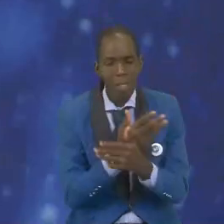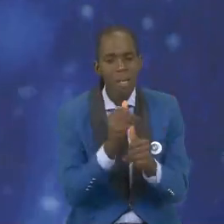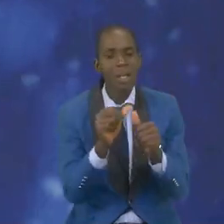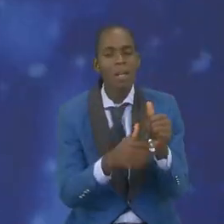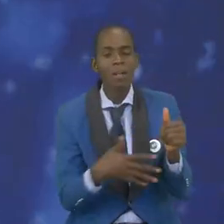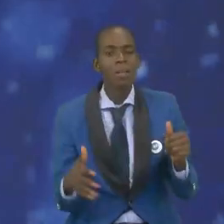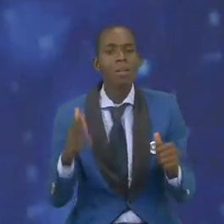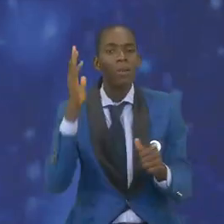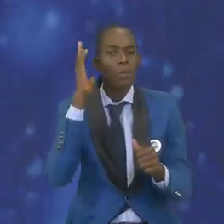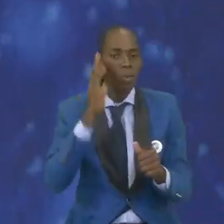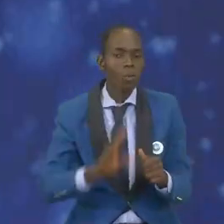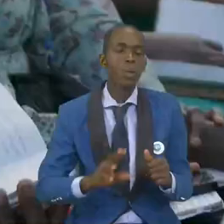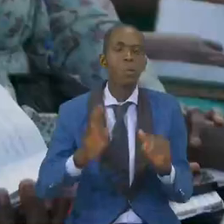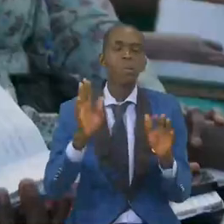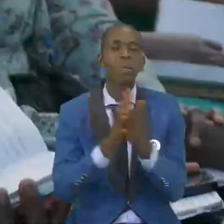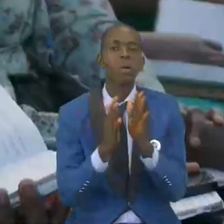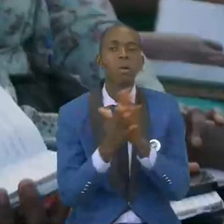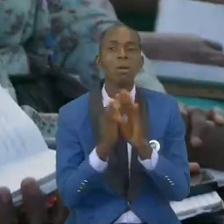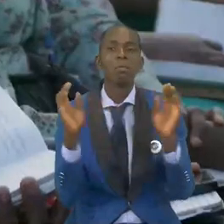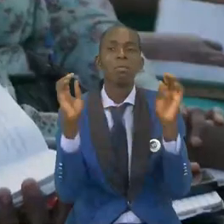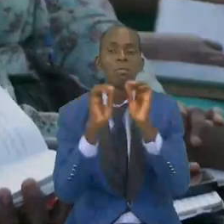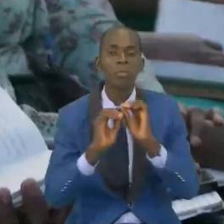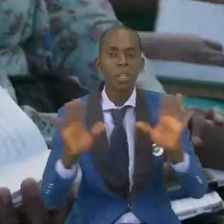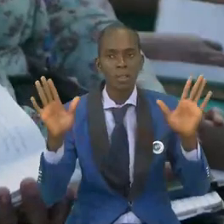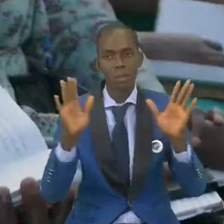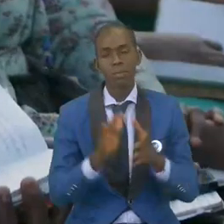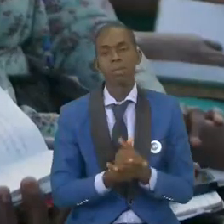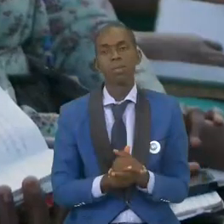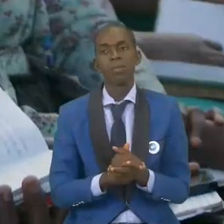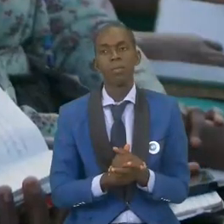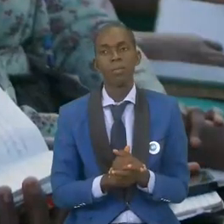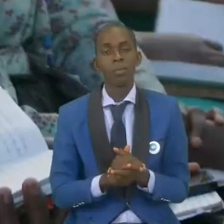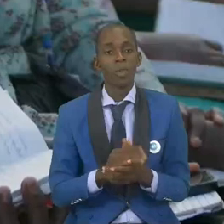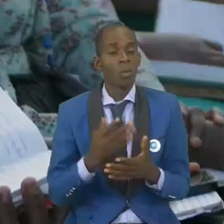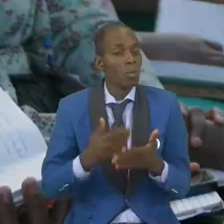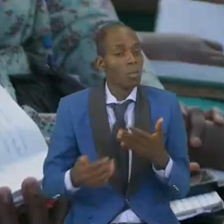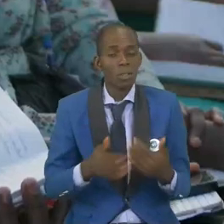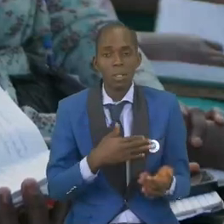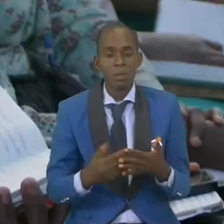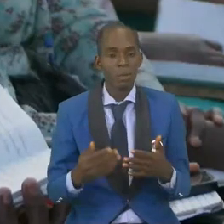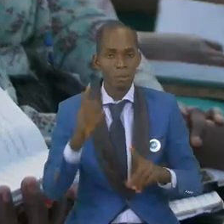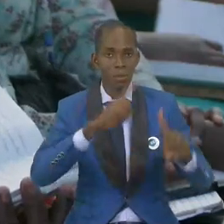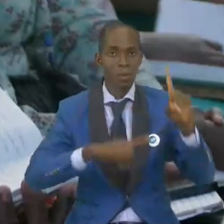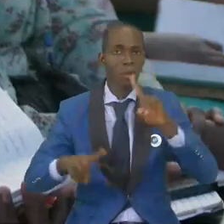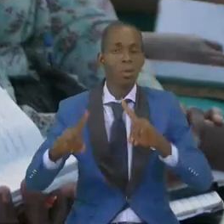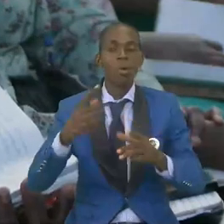signent, dans une fosse sombre là-bas, tout sera annulé.